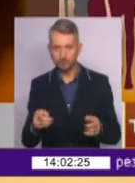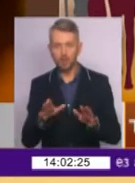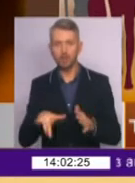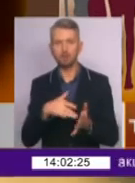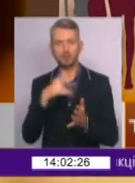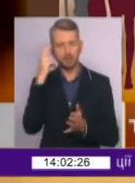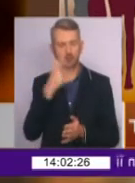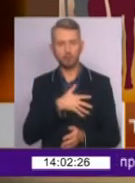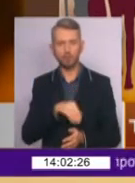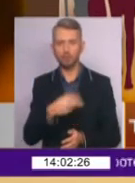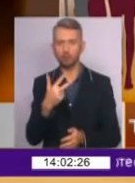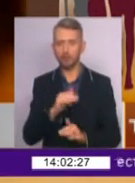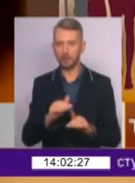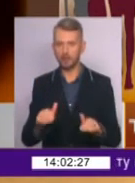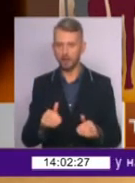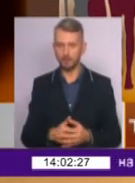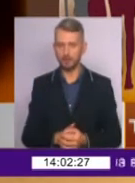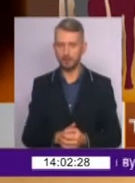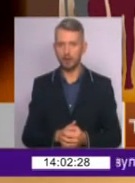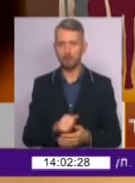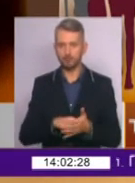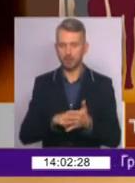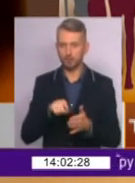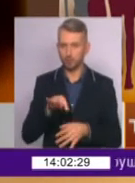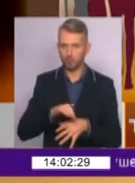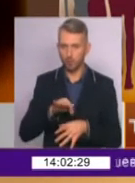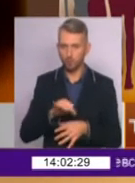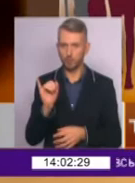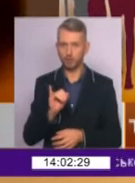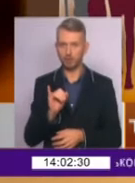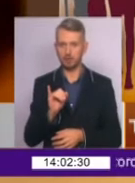вже померло троє дітей через цю хворобу. І